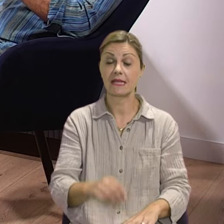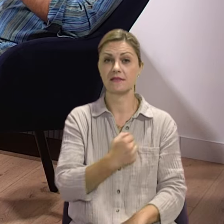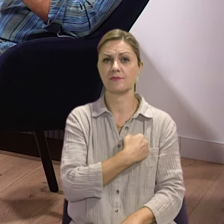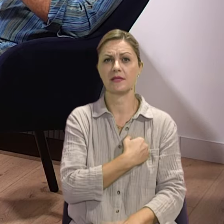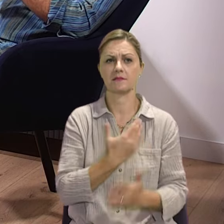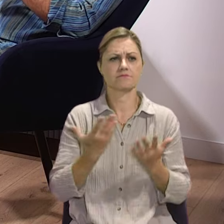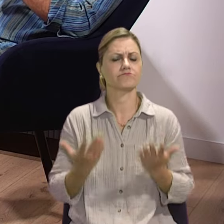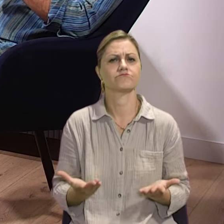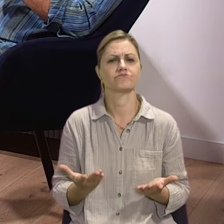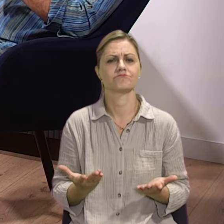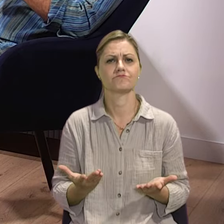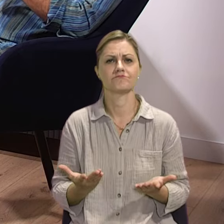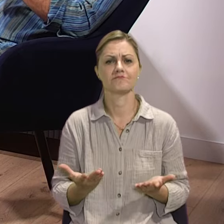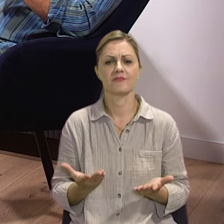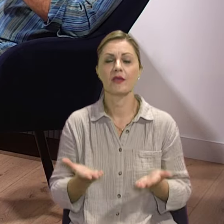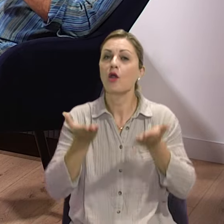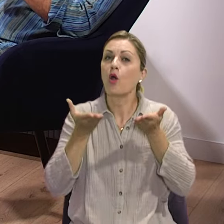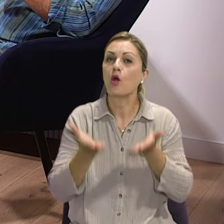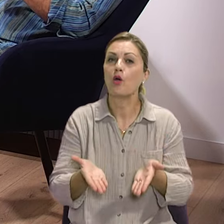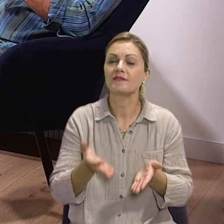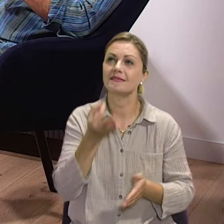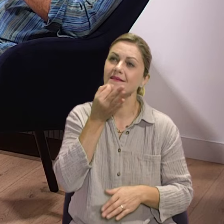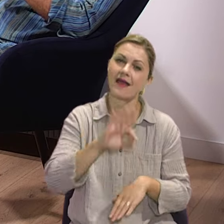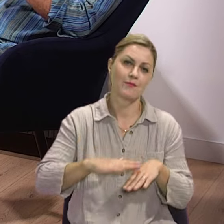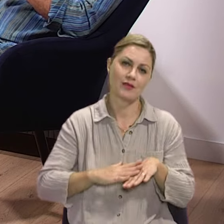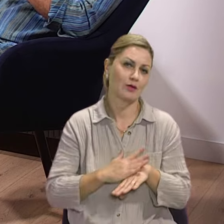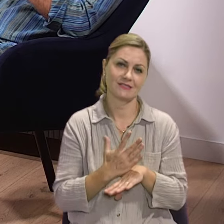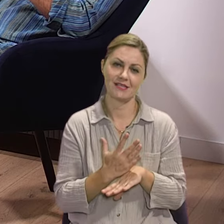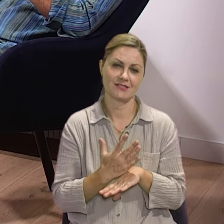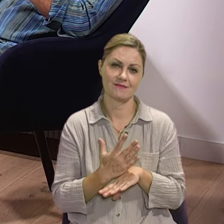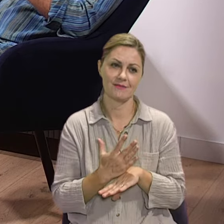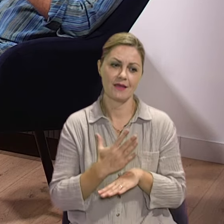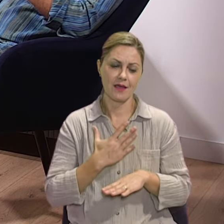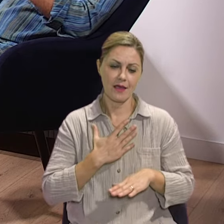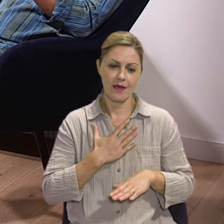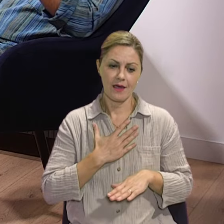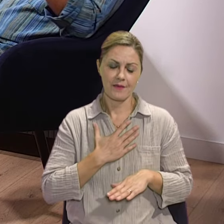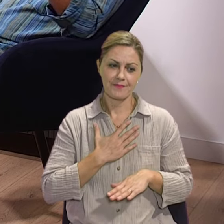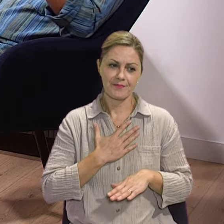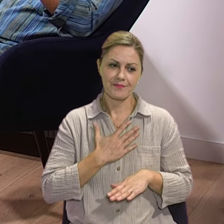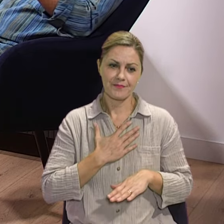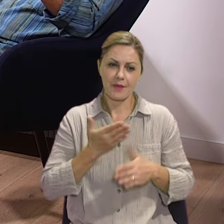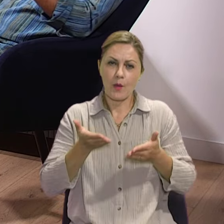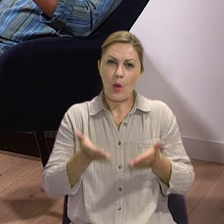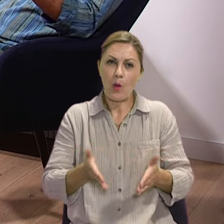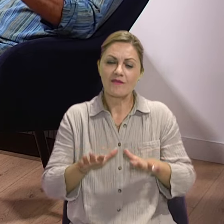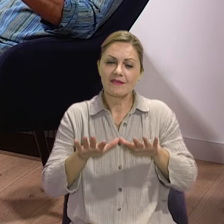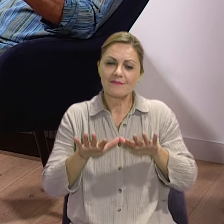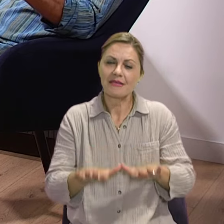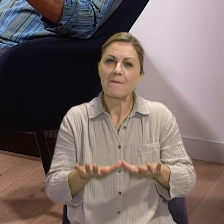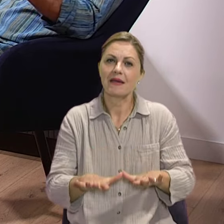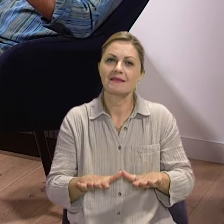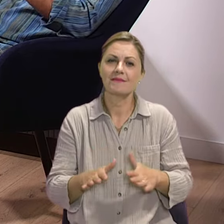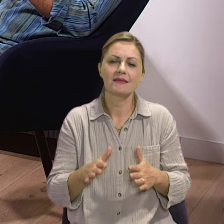sam mogu... I tu se najbolje osjeća. Je, ovdje se osjećam jako dobro. Ovdje se osjećam, ovo je izmišljen dio